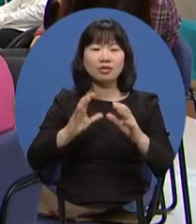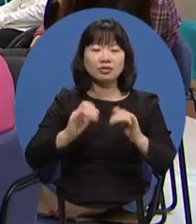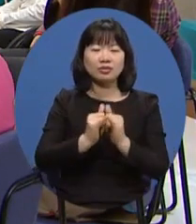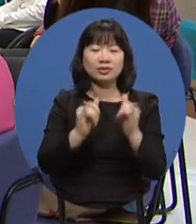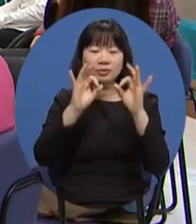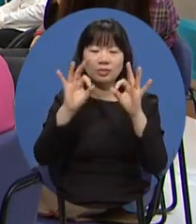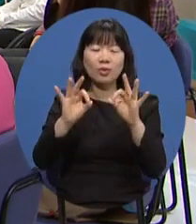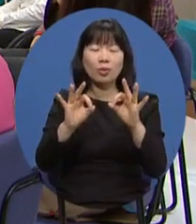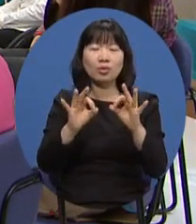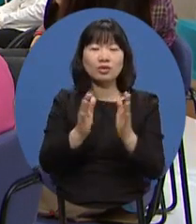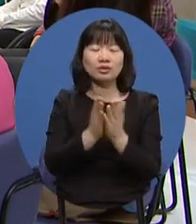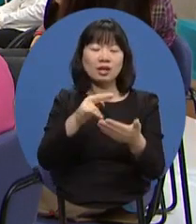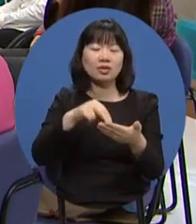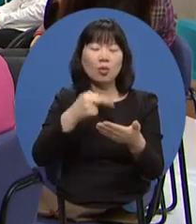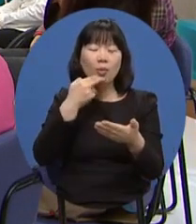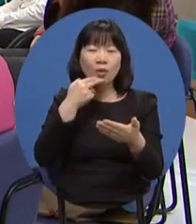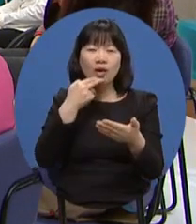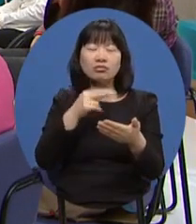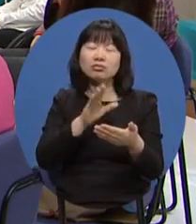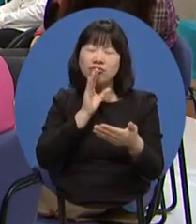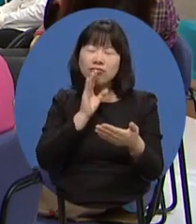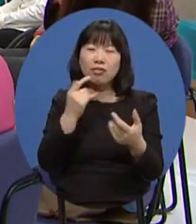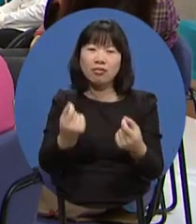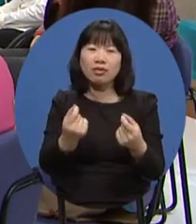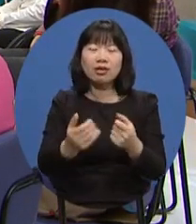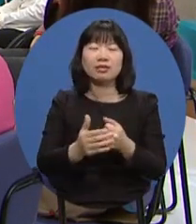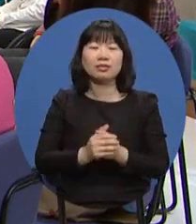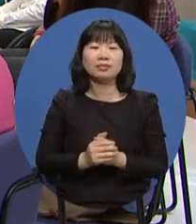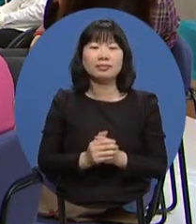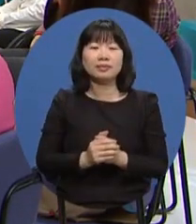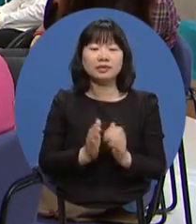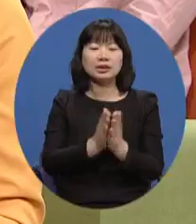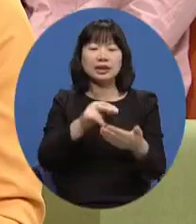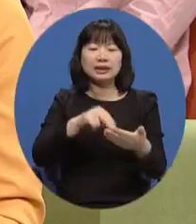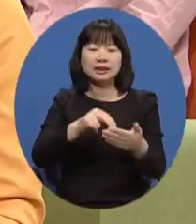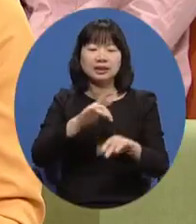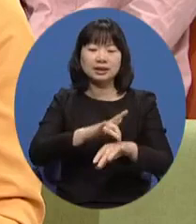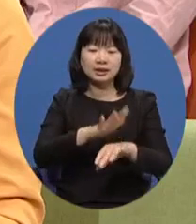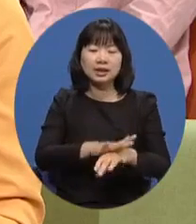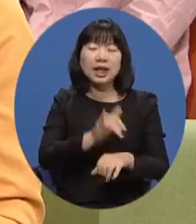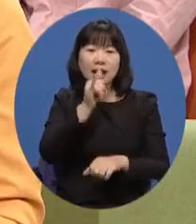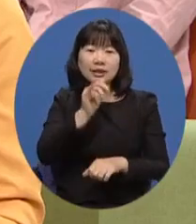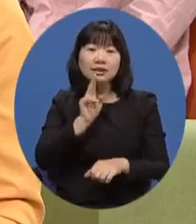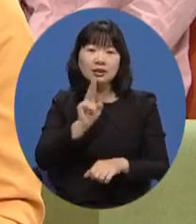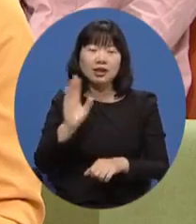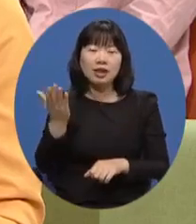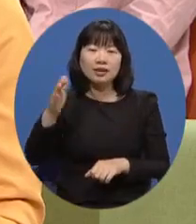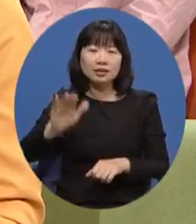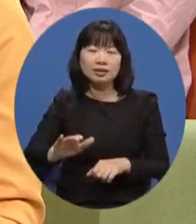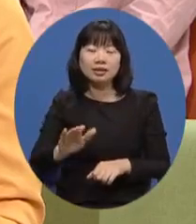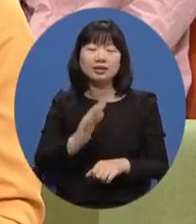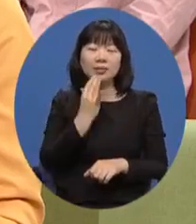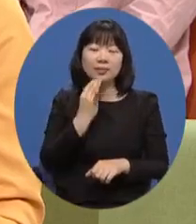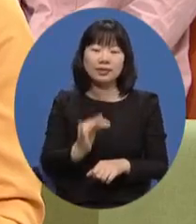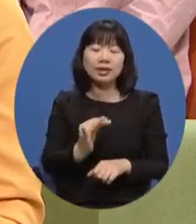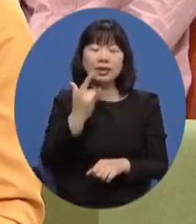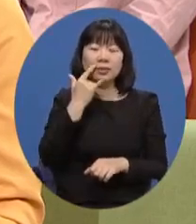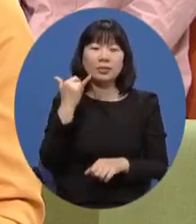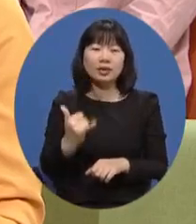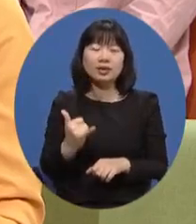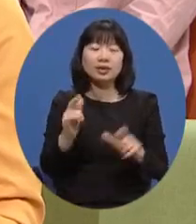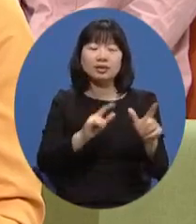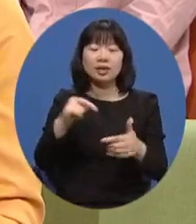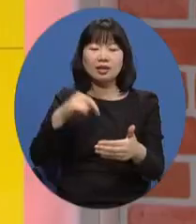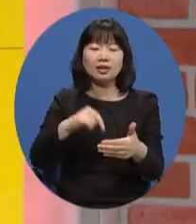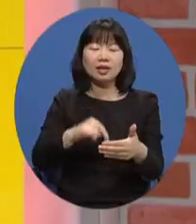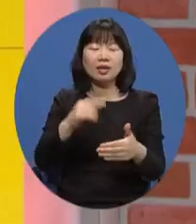유난히 책을 안 읽는데요. 정말 그렇대요. 그러니까 책 읽는 습관을 들여야 되는데요. 이 역시 부모가